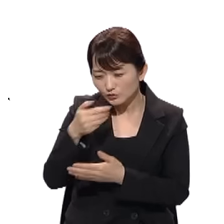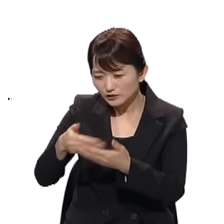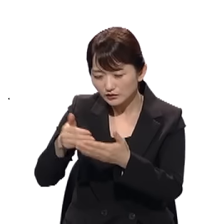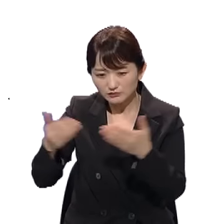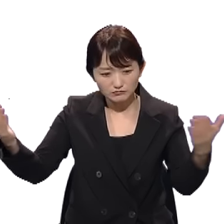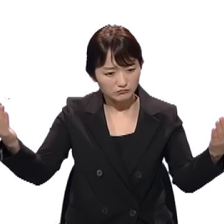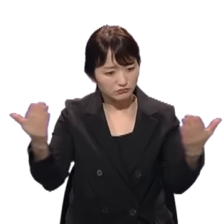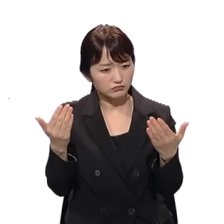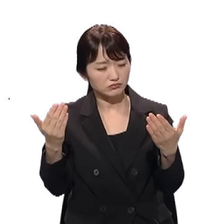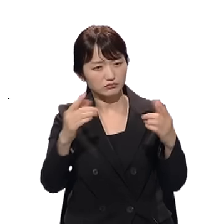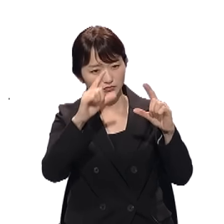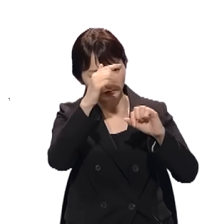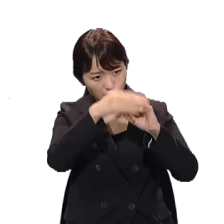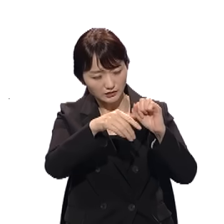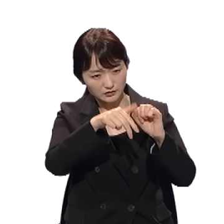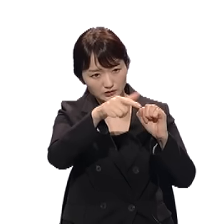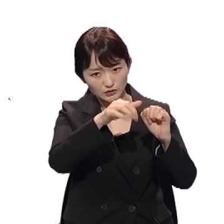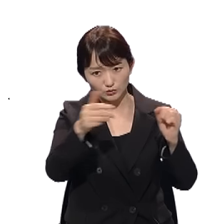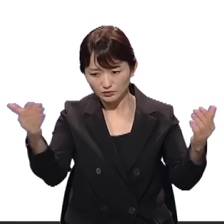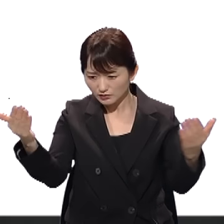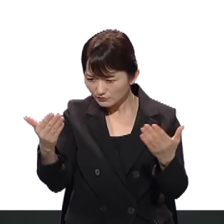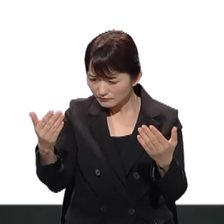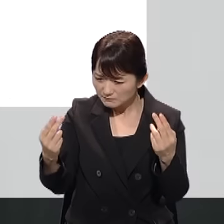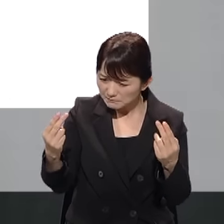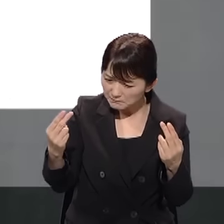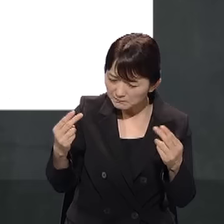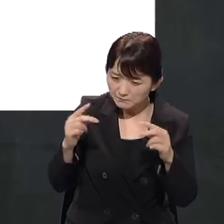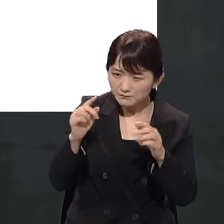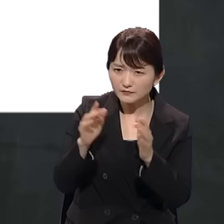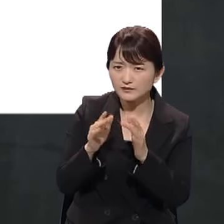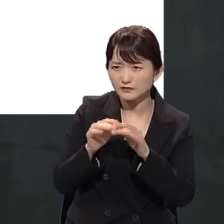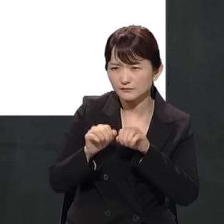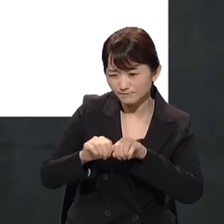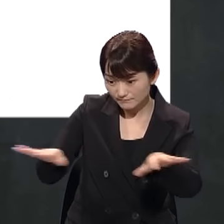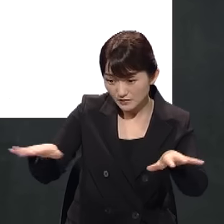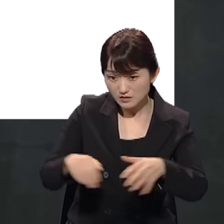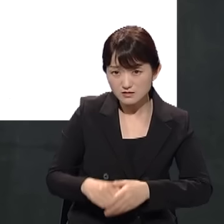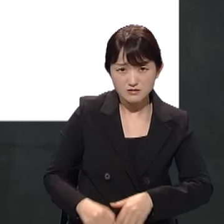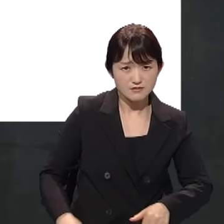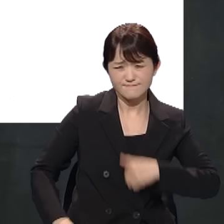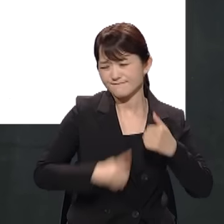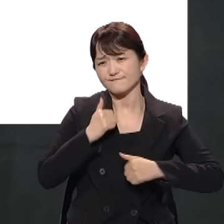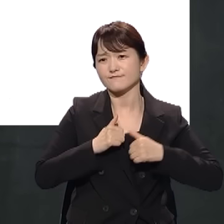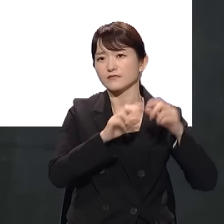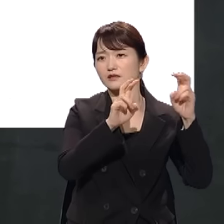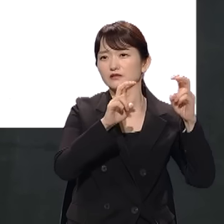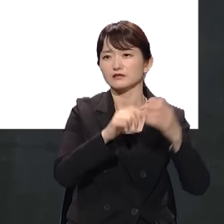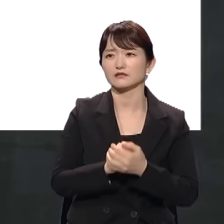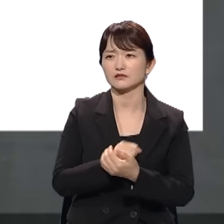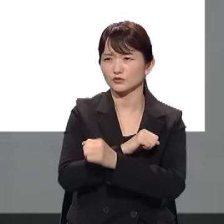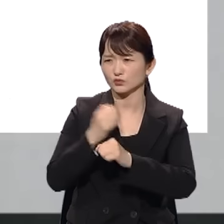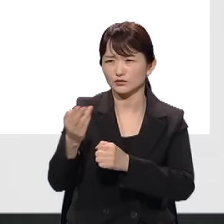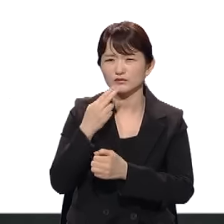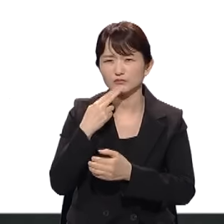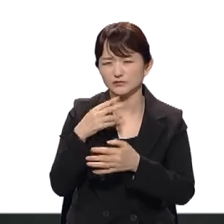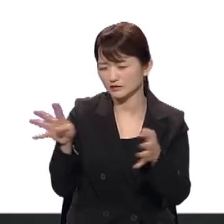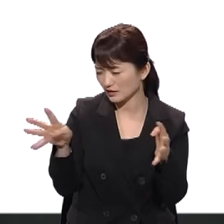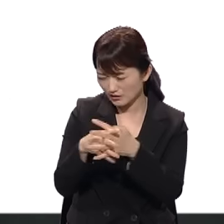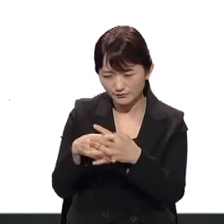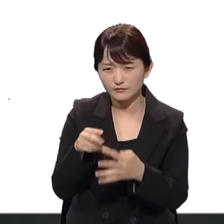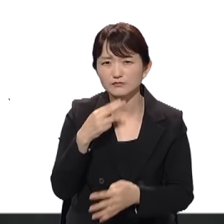씨 사진까지 찾아서 유포. 자, 대폭발한 소속사 선처도 합의도 없다. 주동.